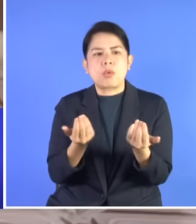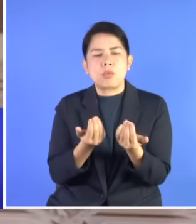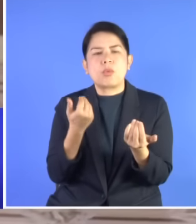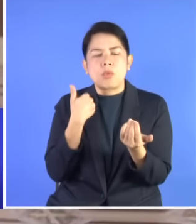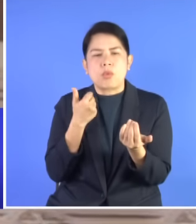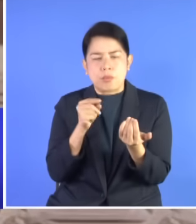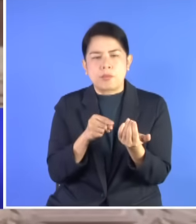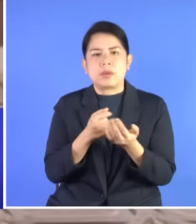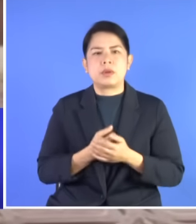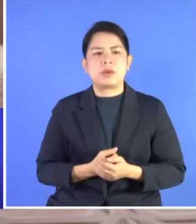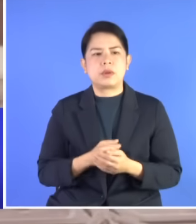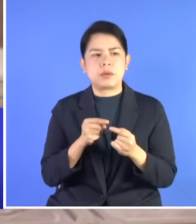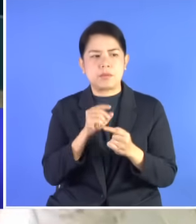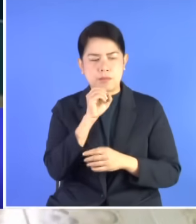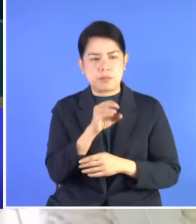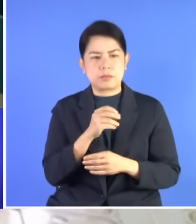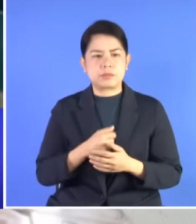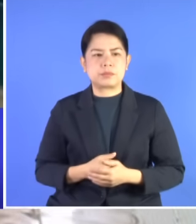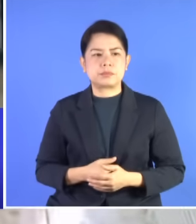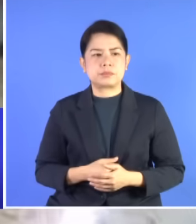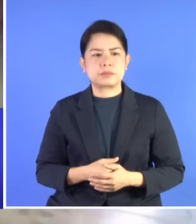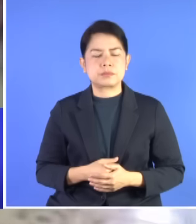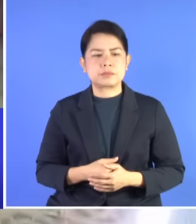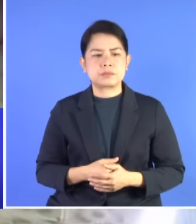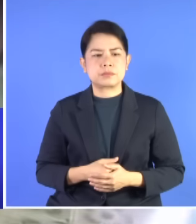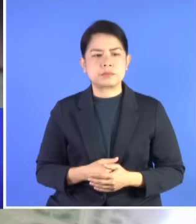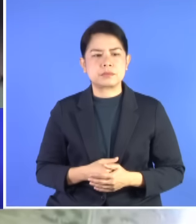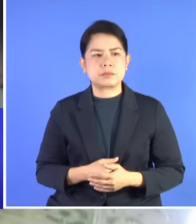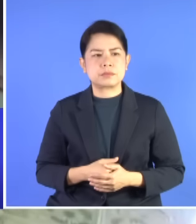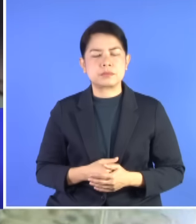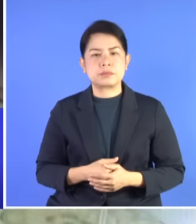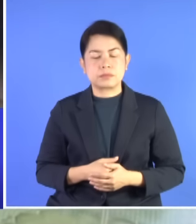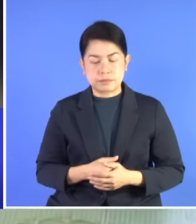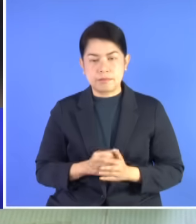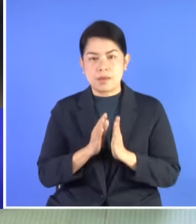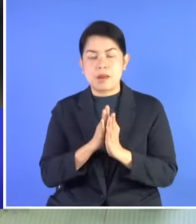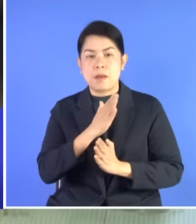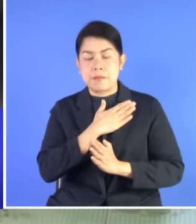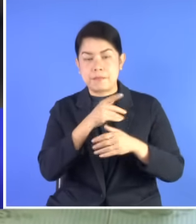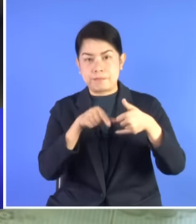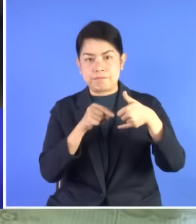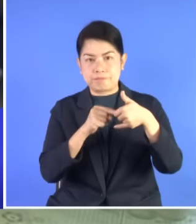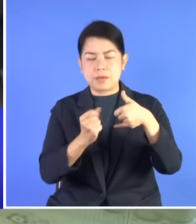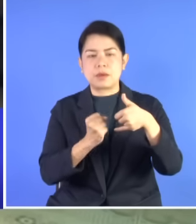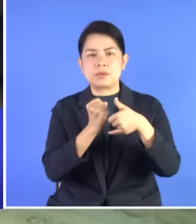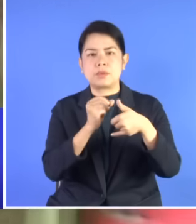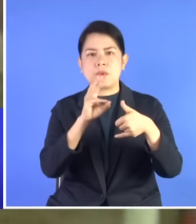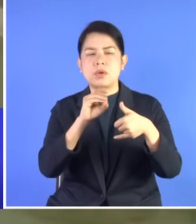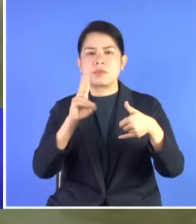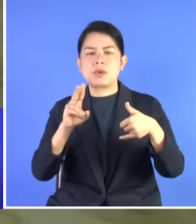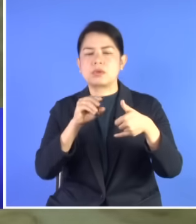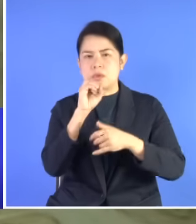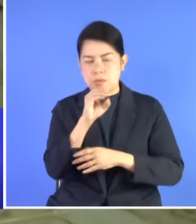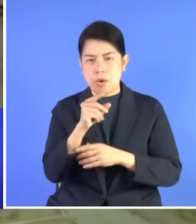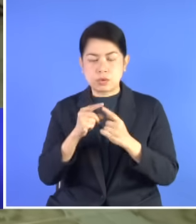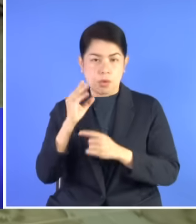ไปเนี่ยพ่อมารับไปก่อนว่าอย่างนั้นขณะที่พระเปเนี่ยอายุ62ปีนะเป็นพระลูกวัดบอกว่าพ่อของน้องมะน